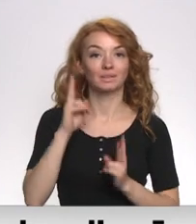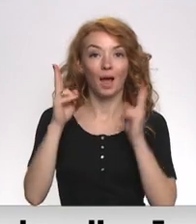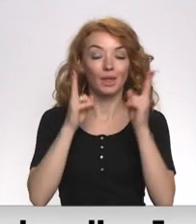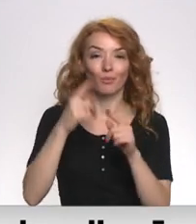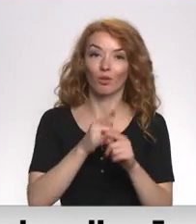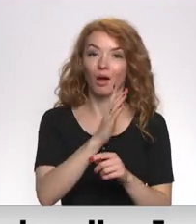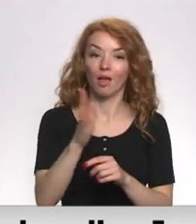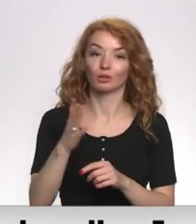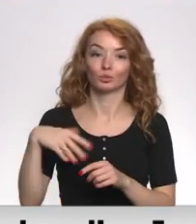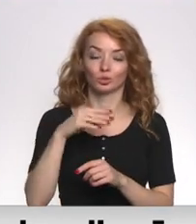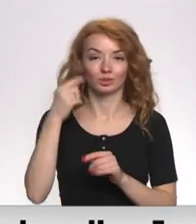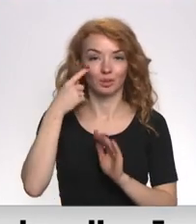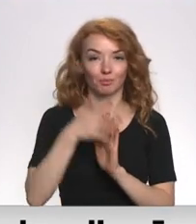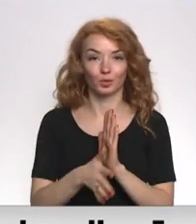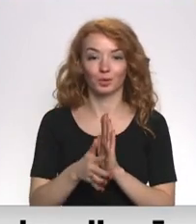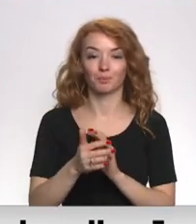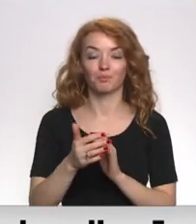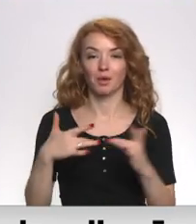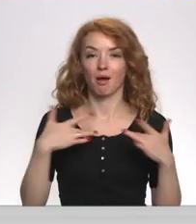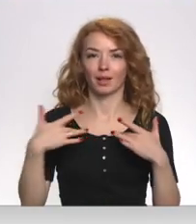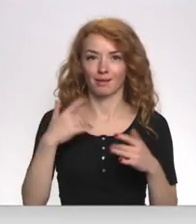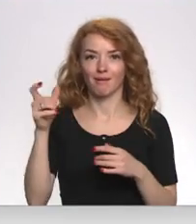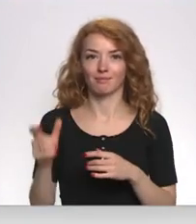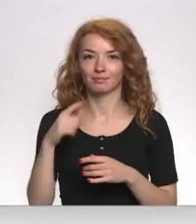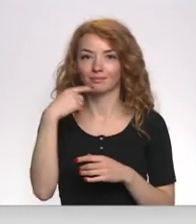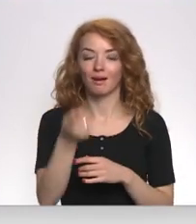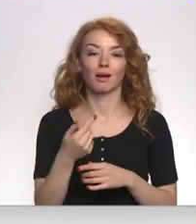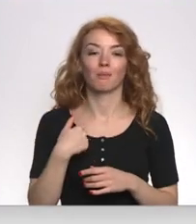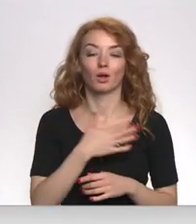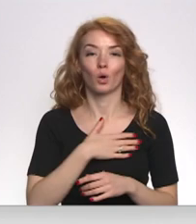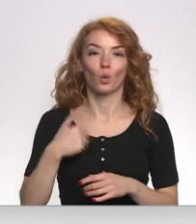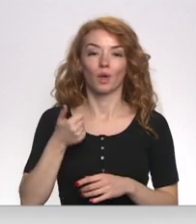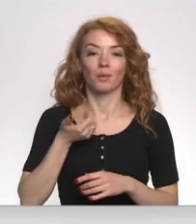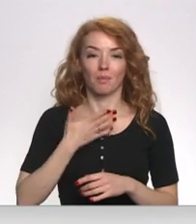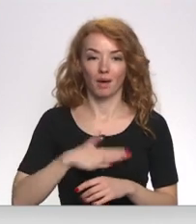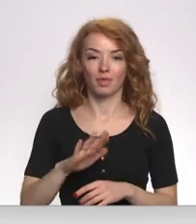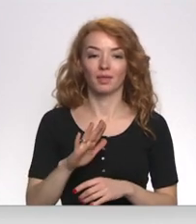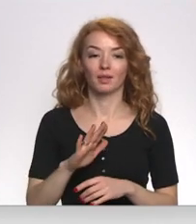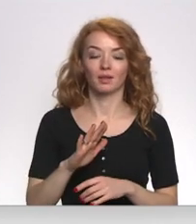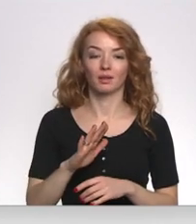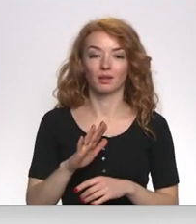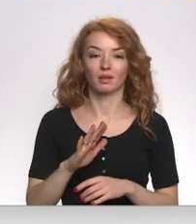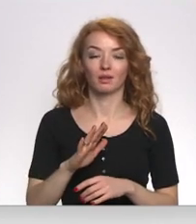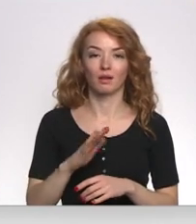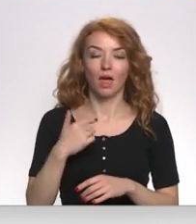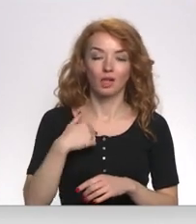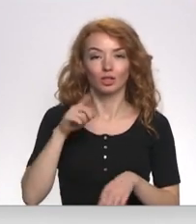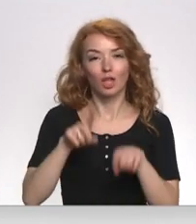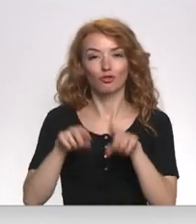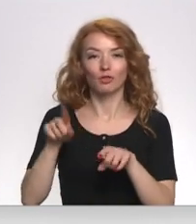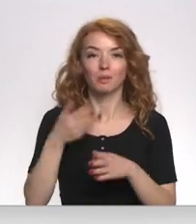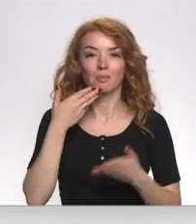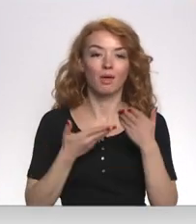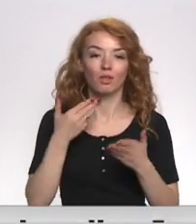kāds saprota. Man ļoti patīk. Es patiesībā ik pa laikam mēģinu runāt